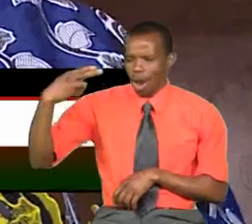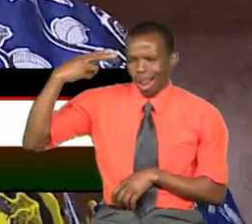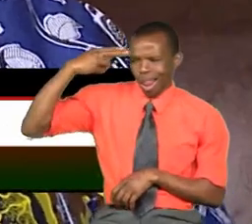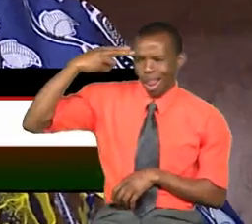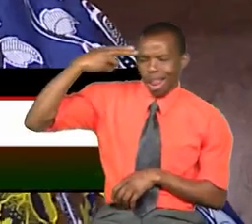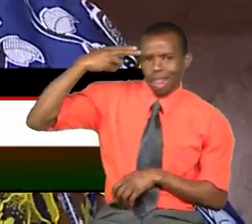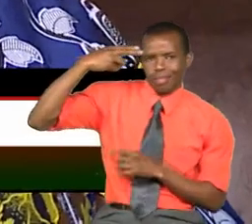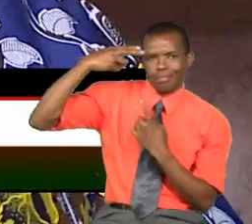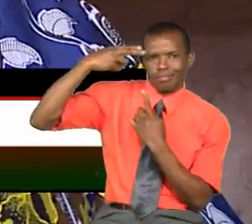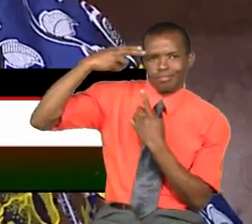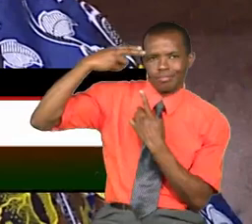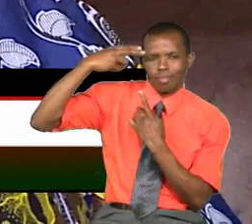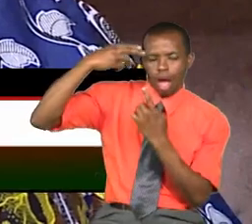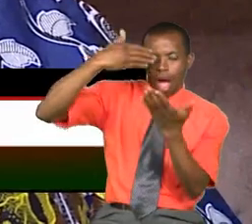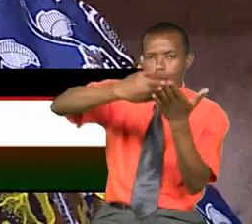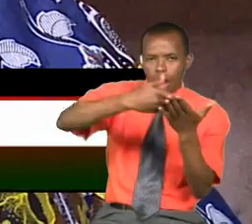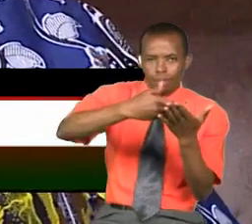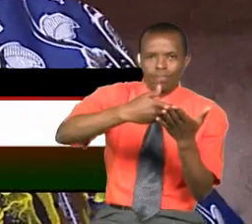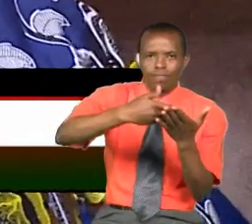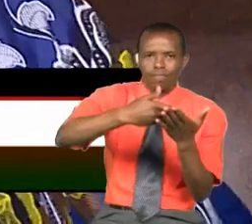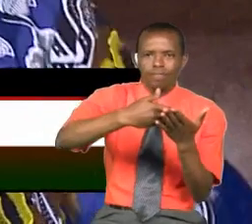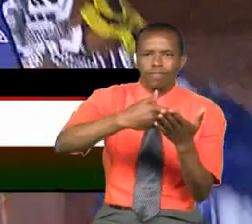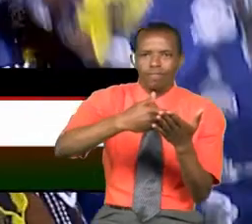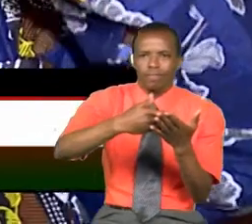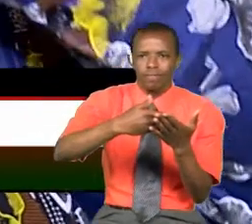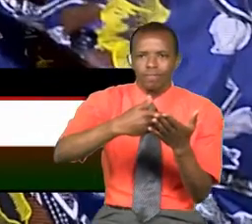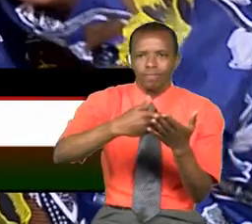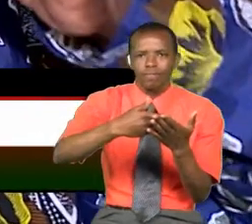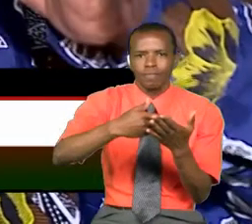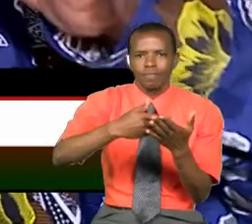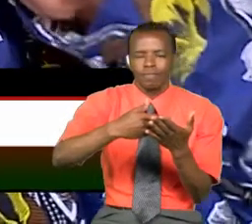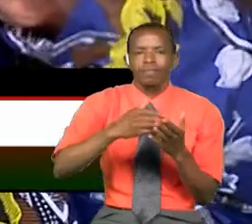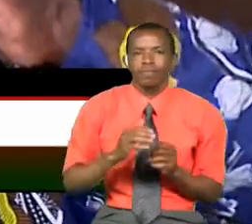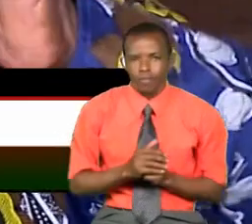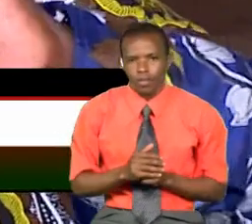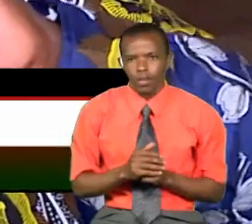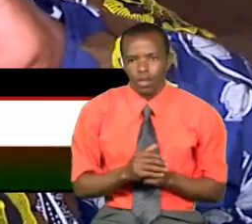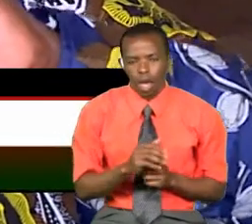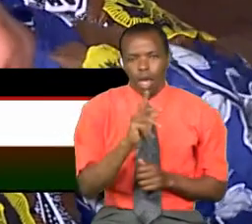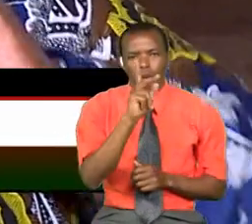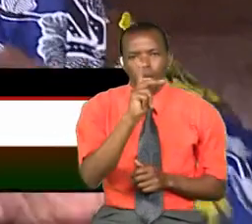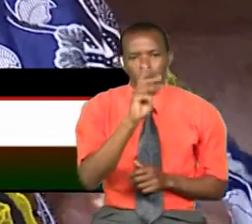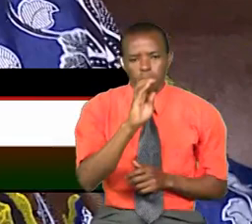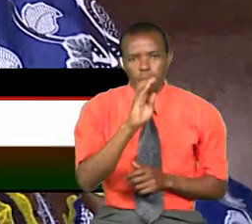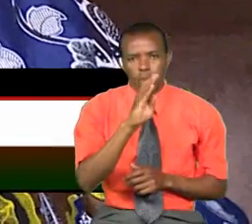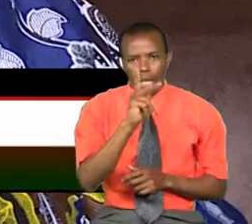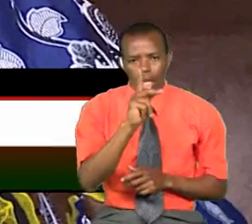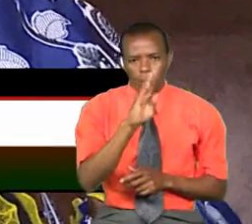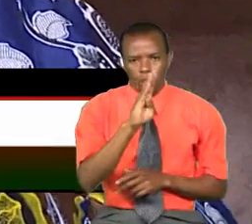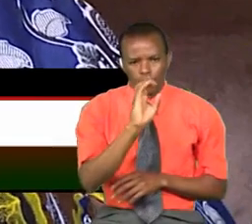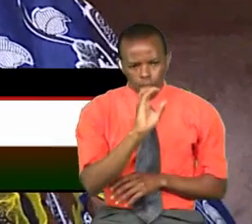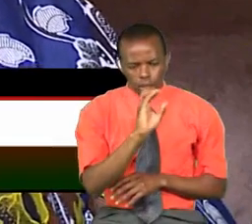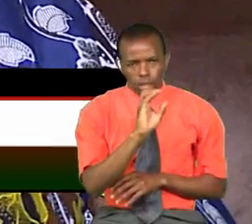namna hii. Tukafika sasa, tuaenda hivi katika jumba la kutangazia Broadcasting